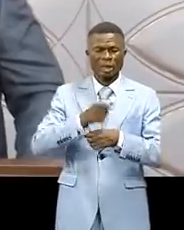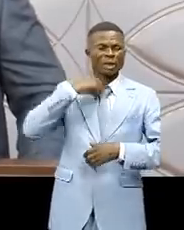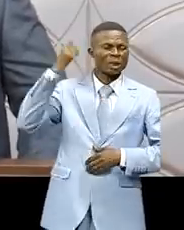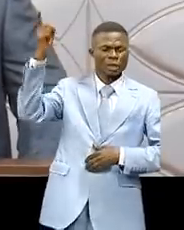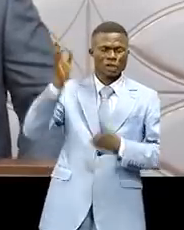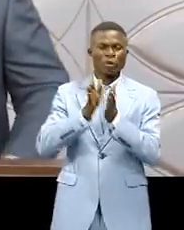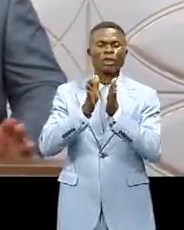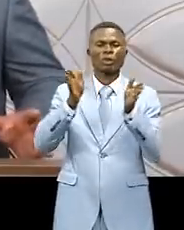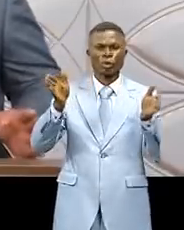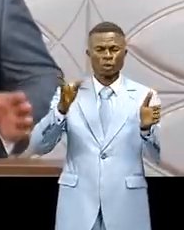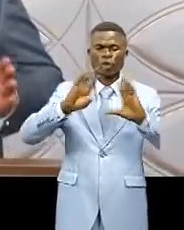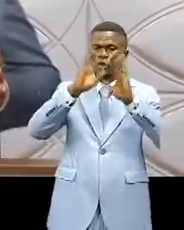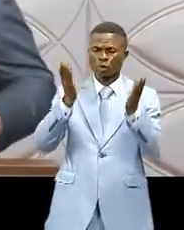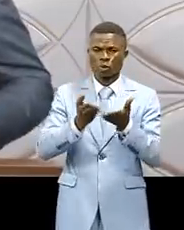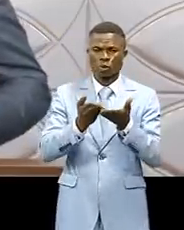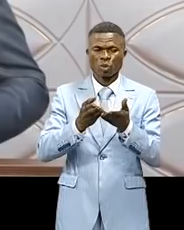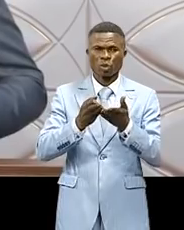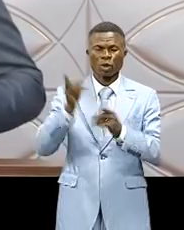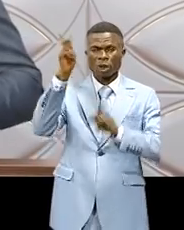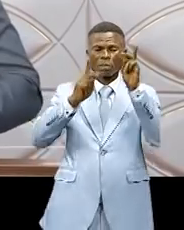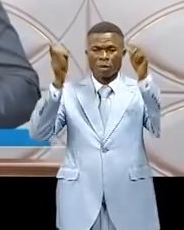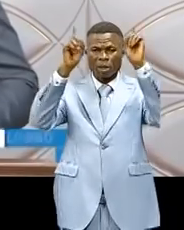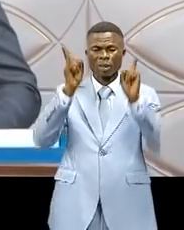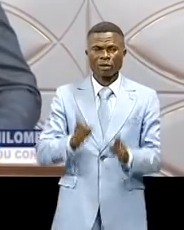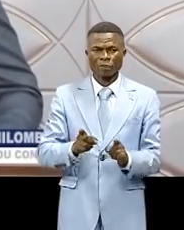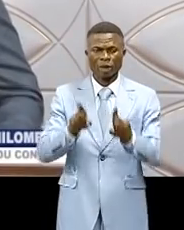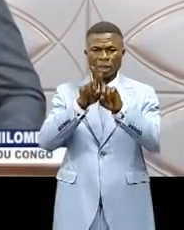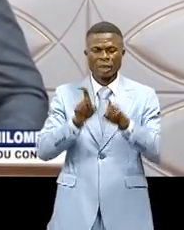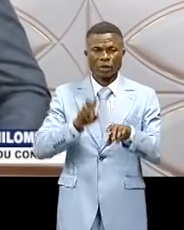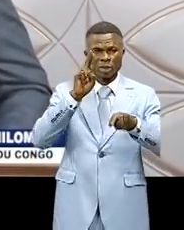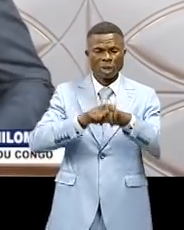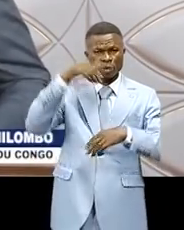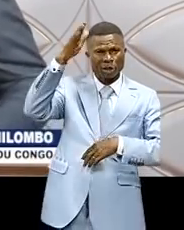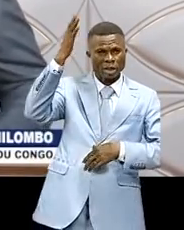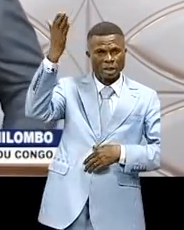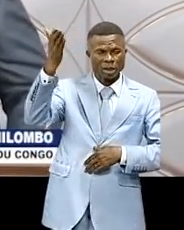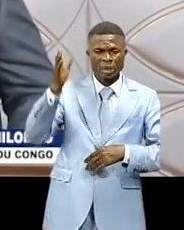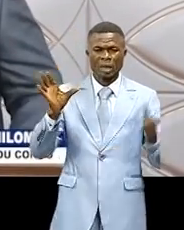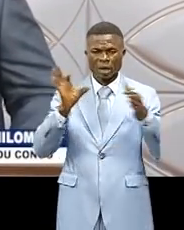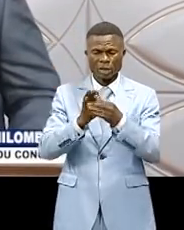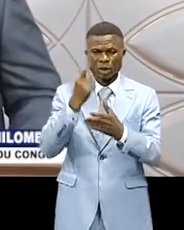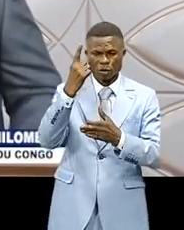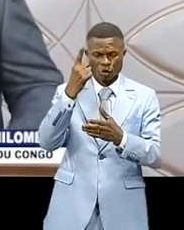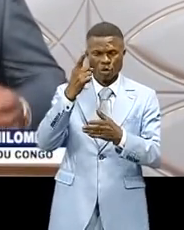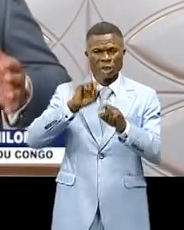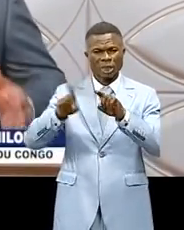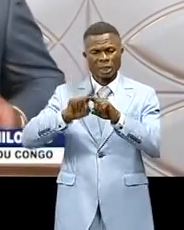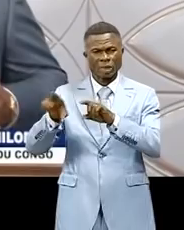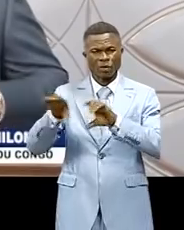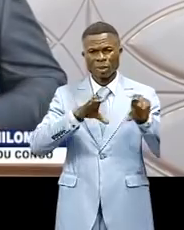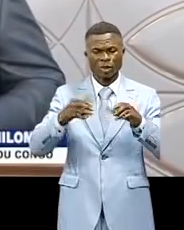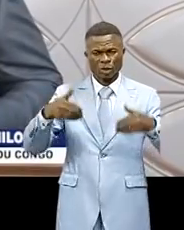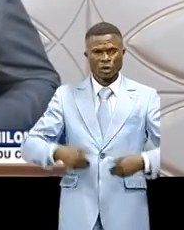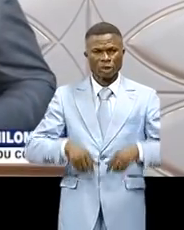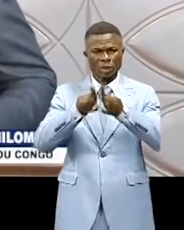où nous tous peuples d'afrique et de la diaspora unie dans la diversité jeunes et